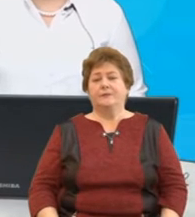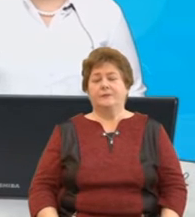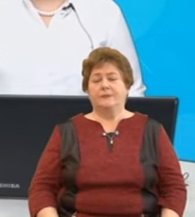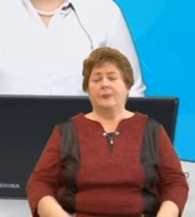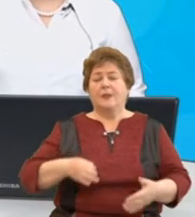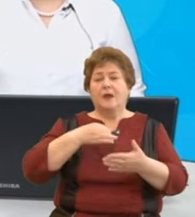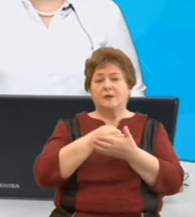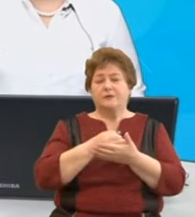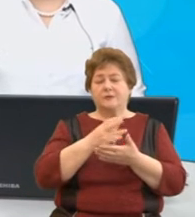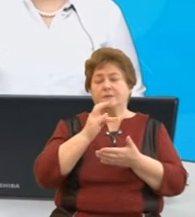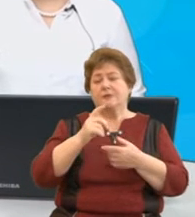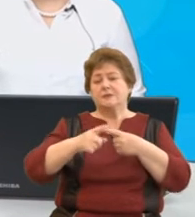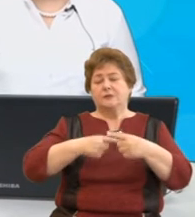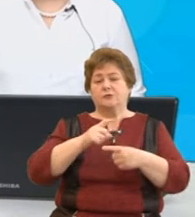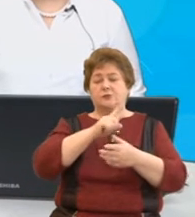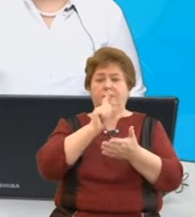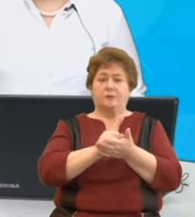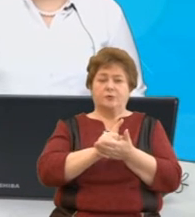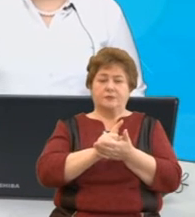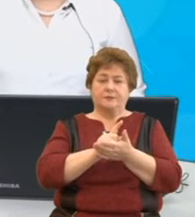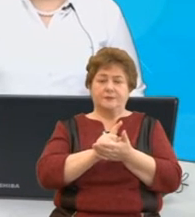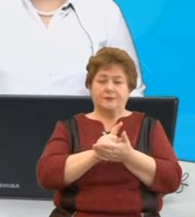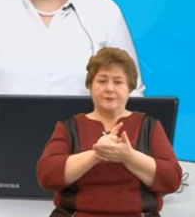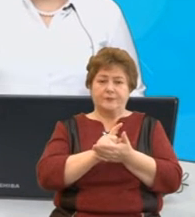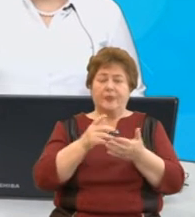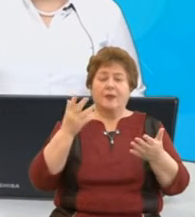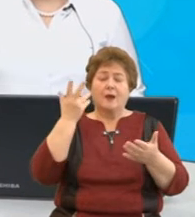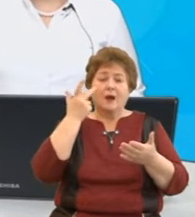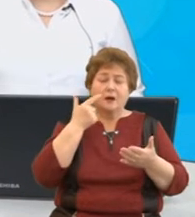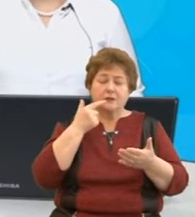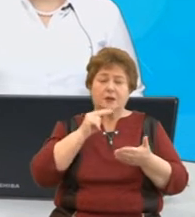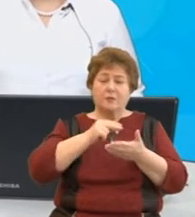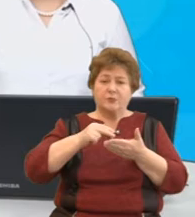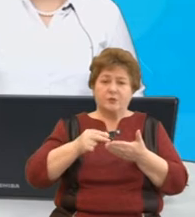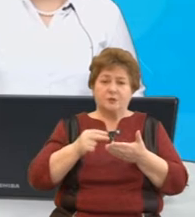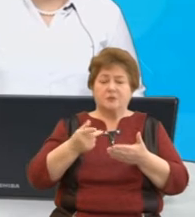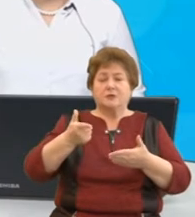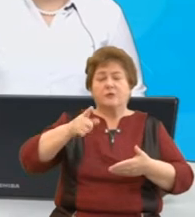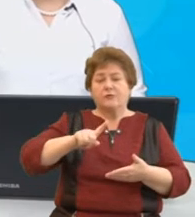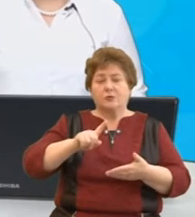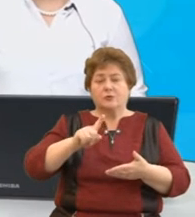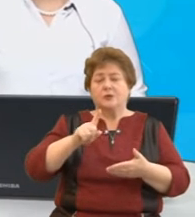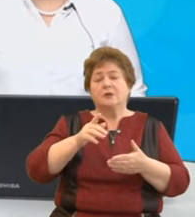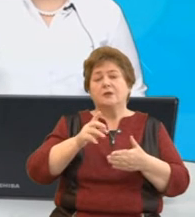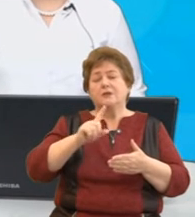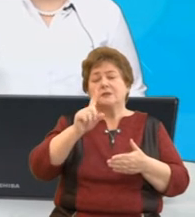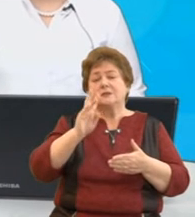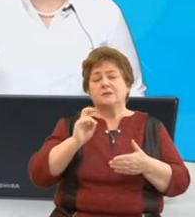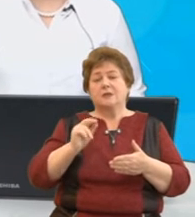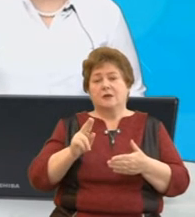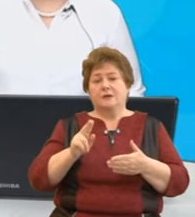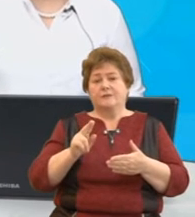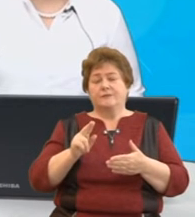ответим на следующий вопрос когда пишется твердый разделительный знак